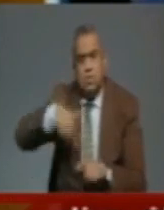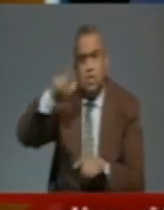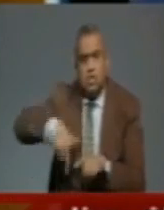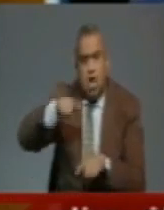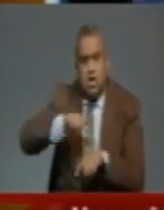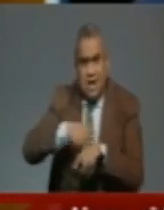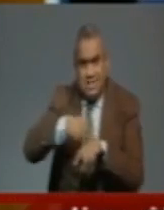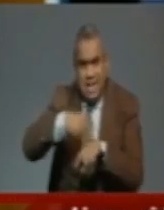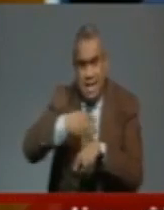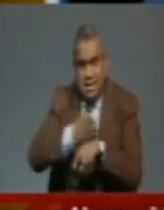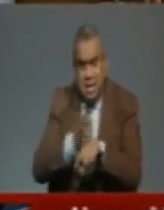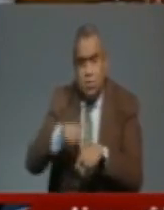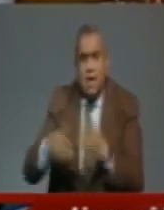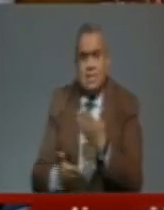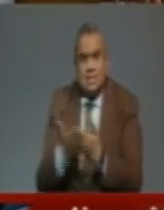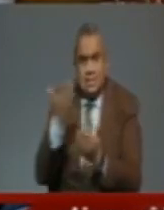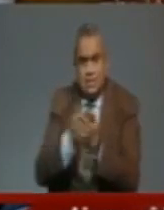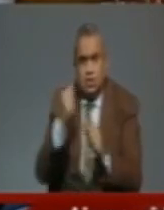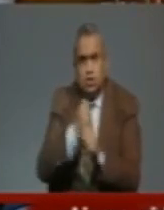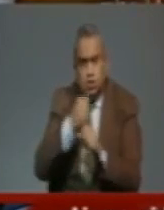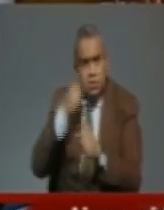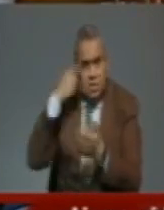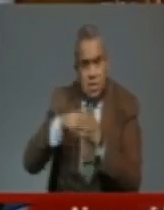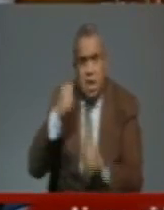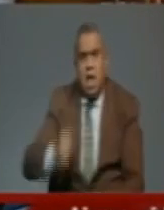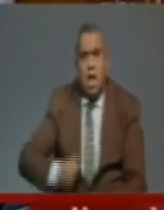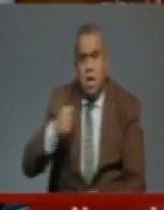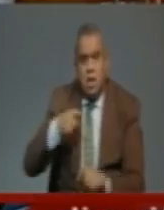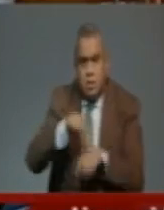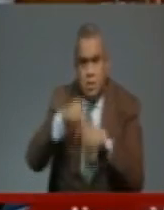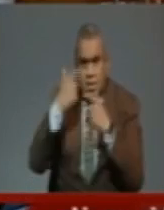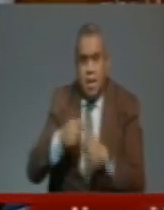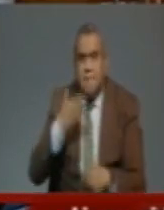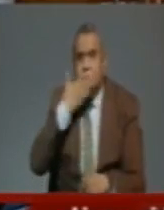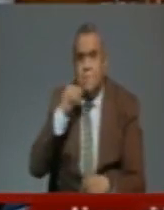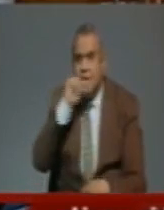دلوقتي بننفذ خط سكك حديديه من محطه بني سلامه هنا